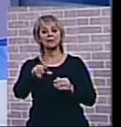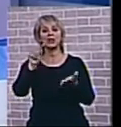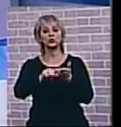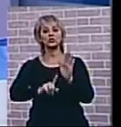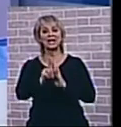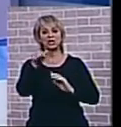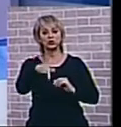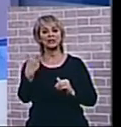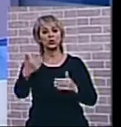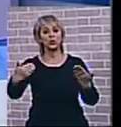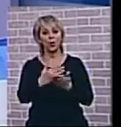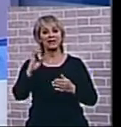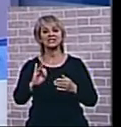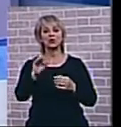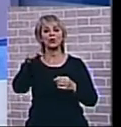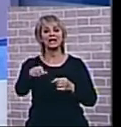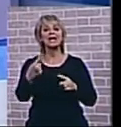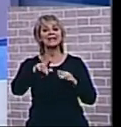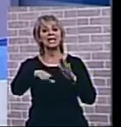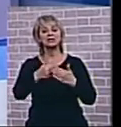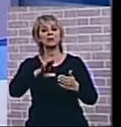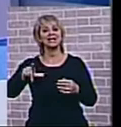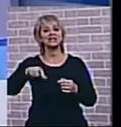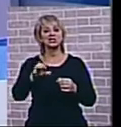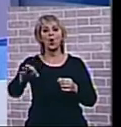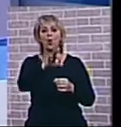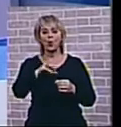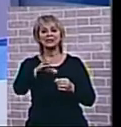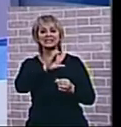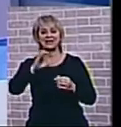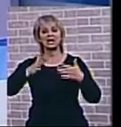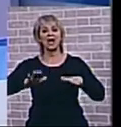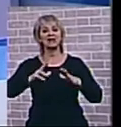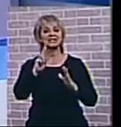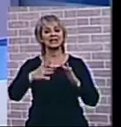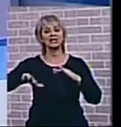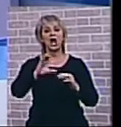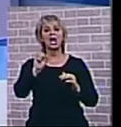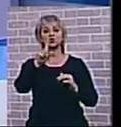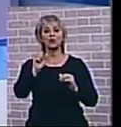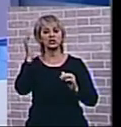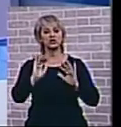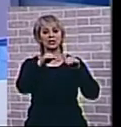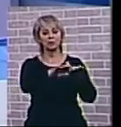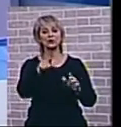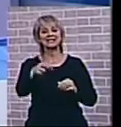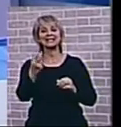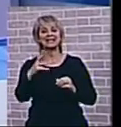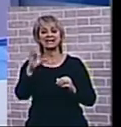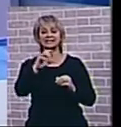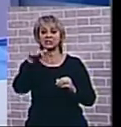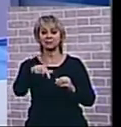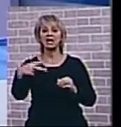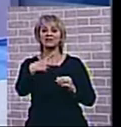точкой отсчета в ее новой истории. До этого была и Донская область, и Северо-Кавказский край, и Азово-Черноморский. И вот